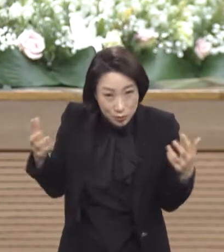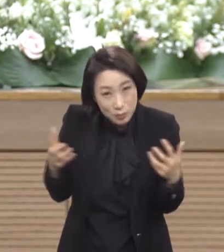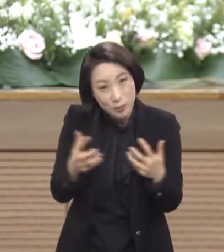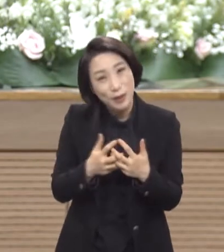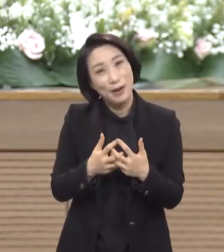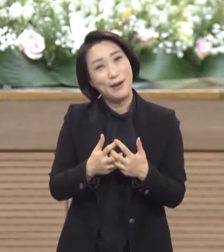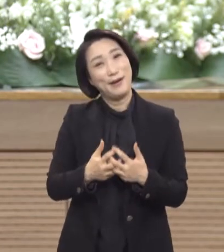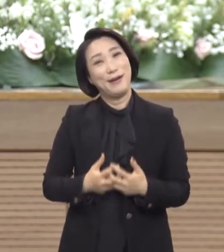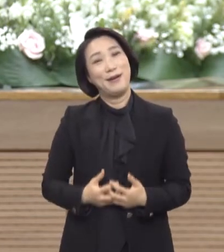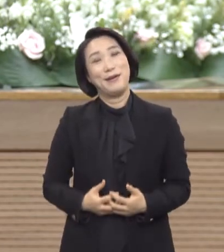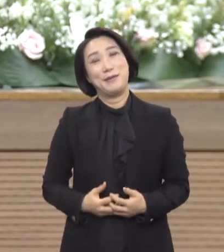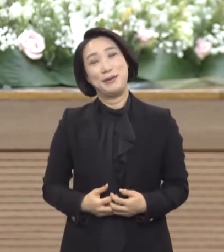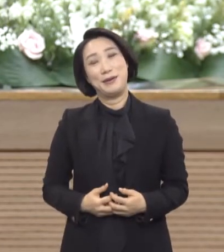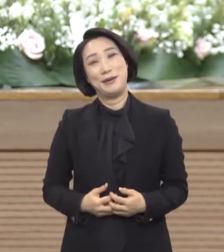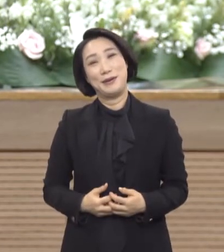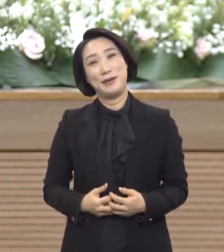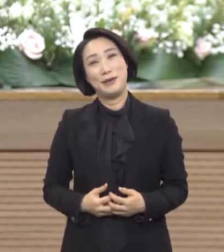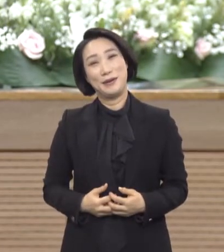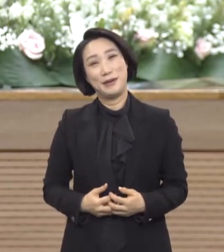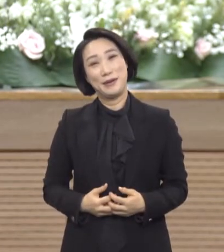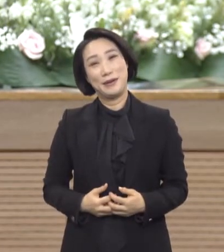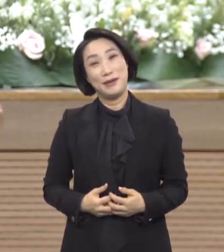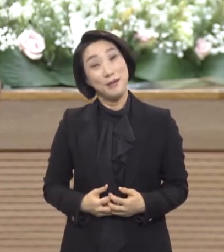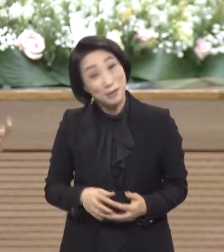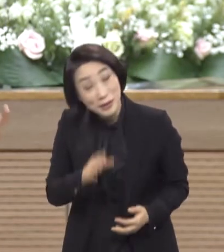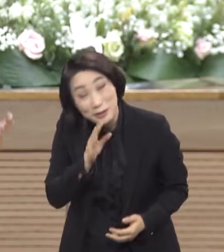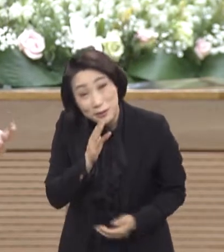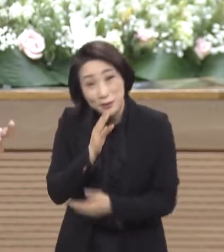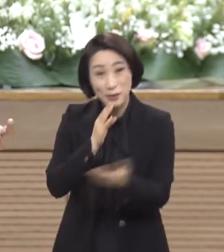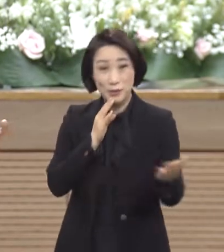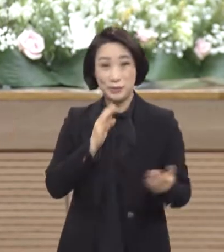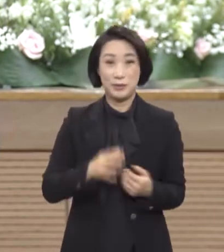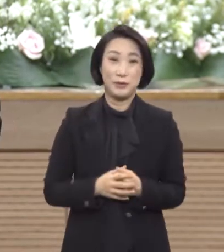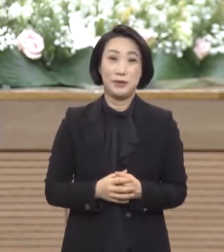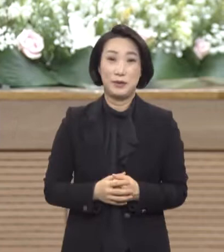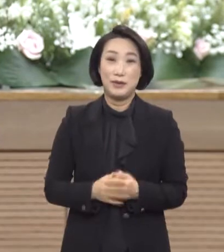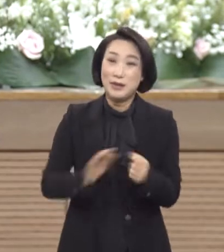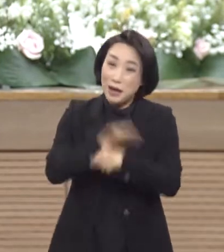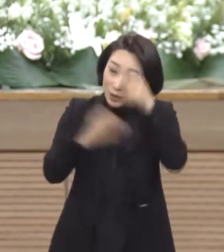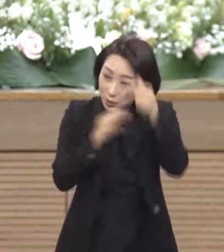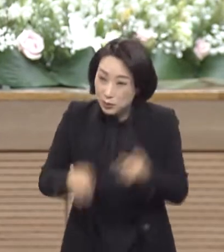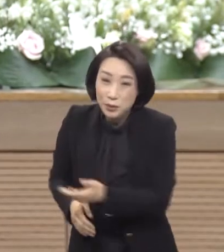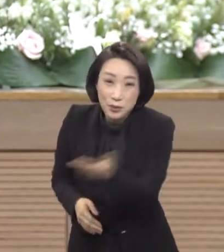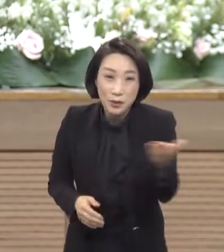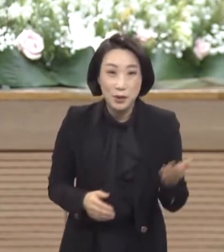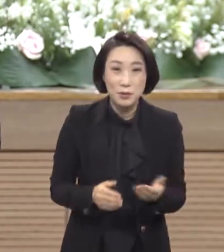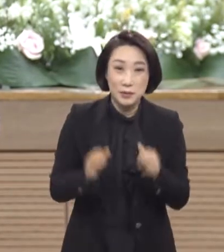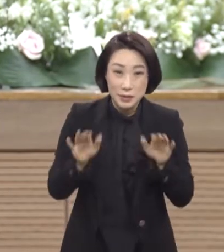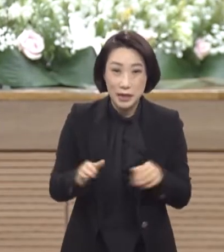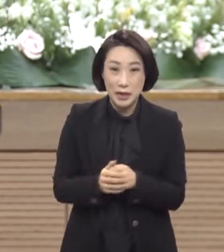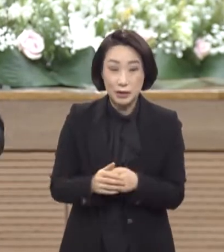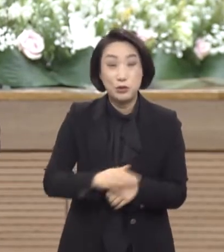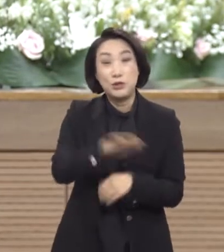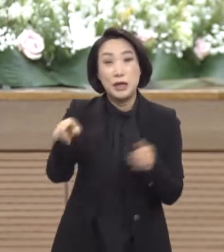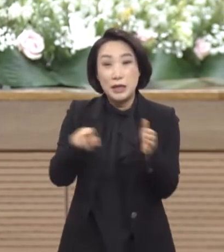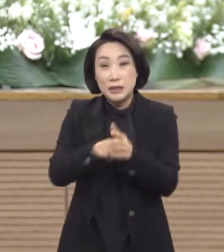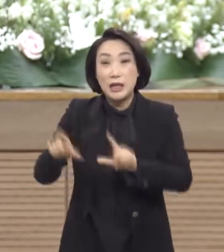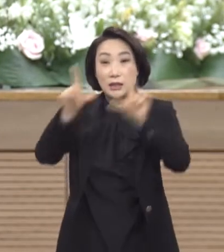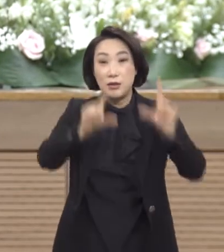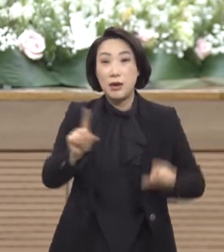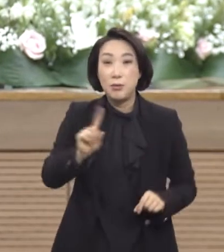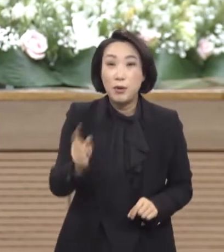차 보이잖아요. 그렇지 않습니까? 사랑하는 여러분, 그런데 우리